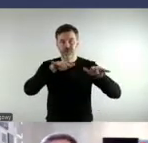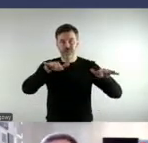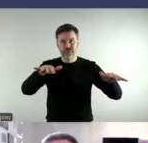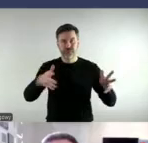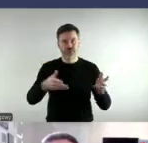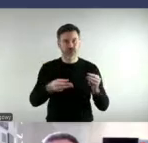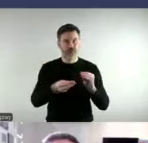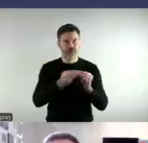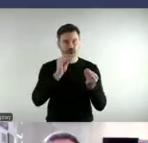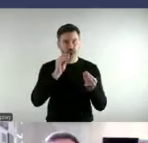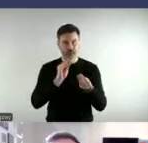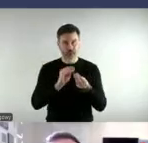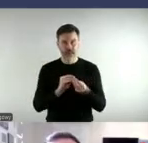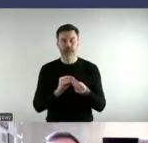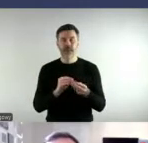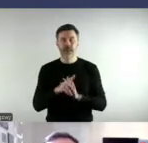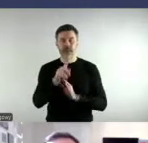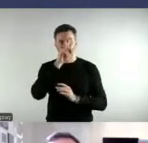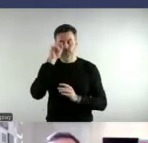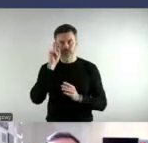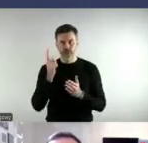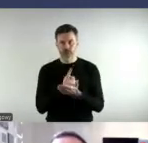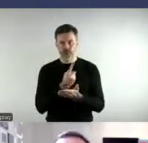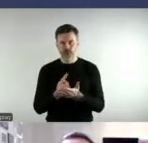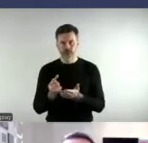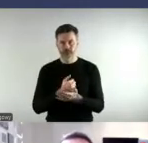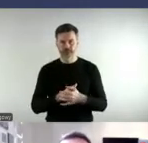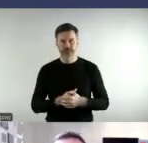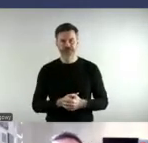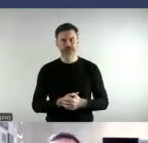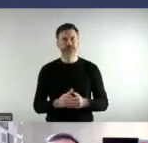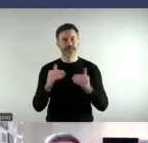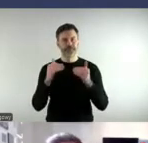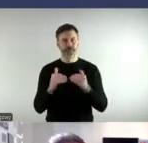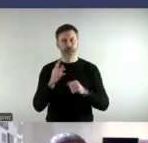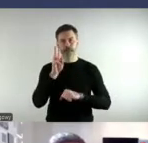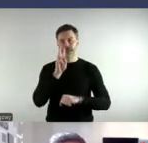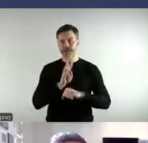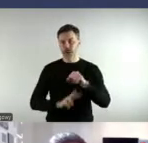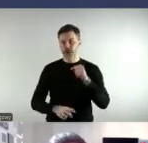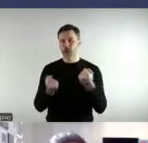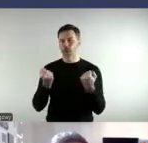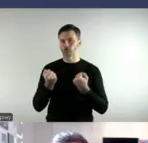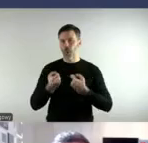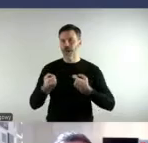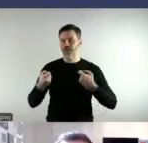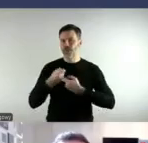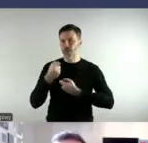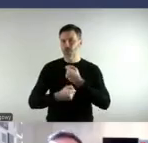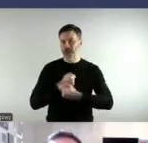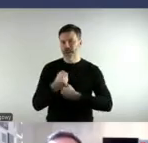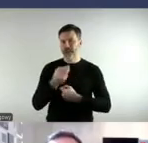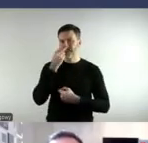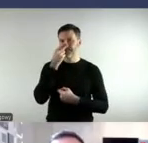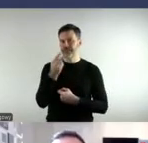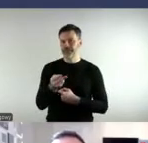zwłaszcza zagrożenie dla for the naszych city and even mieszkańców. for the life of our residents. Jeżeli chodzi o policję, tutaj With rzeczywiście regard to też the mocna state police, współpraca. we also Państwo collaborate pokazują very na closely taką